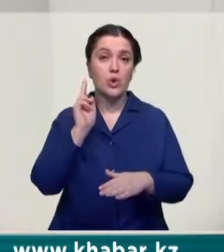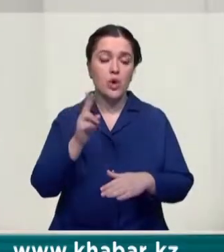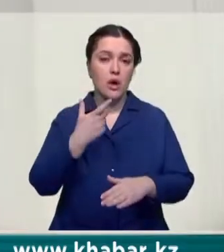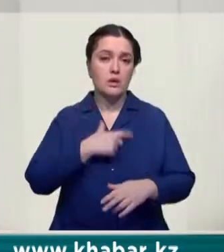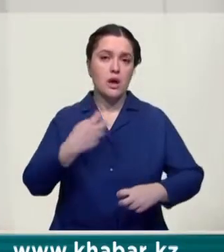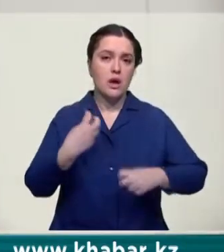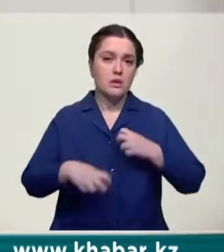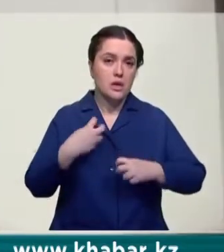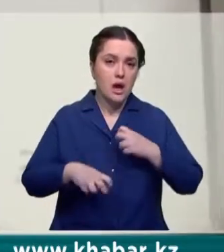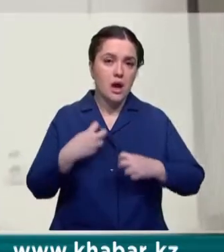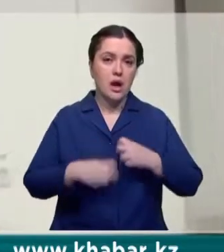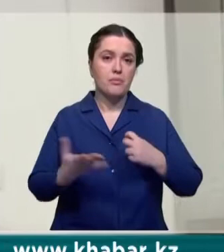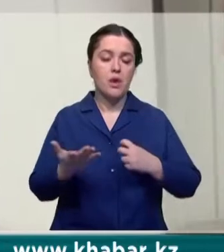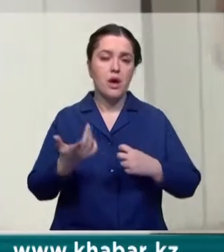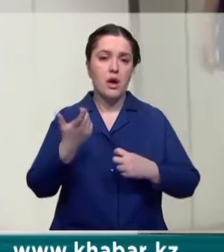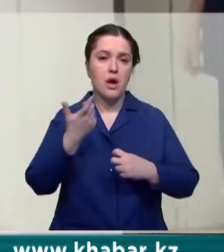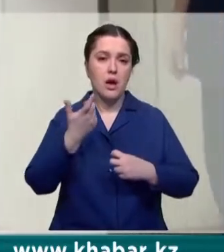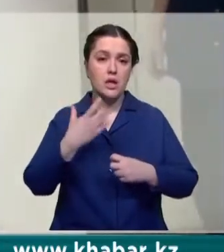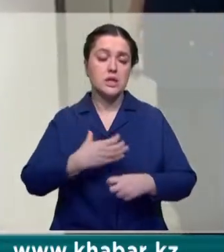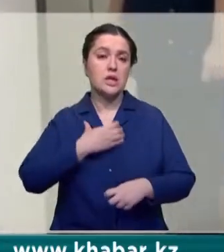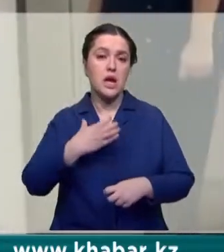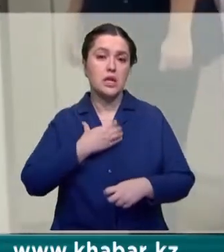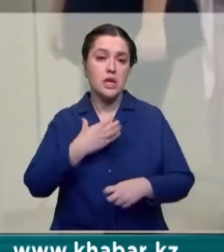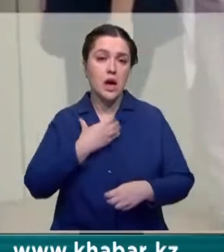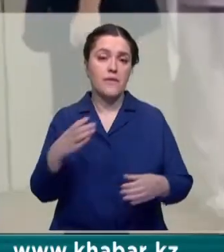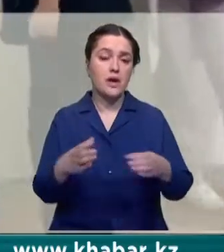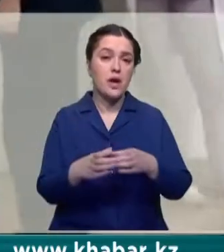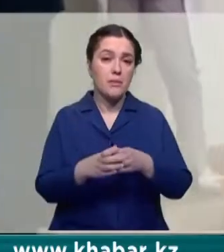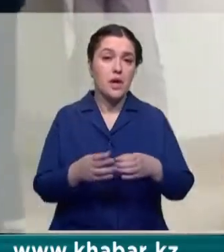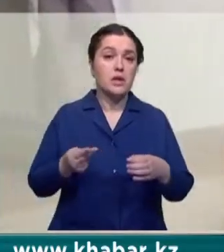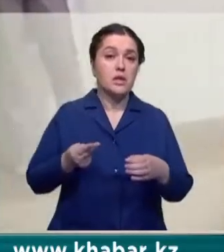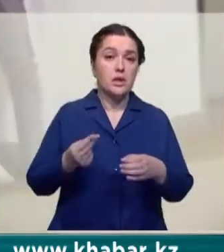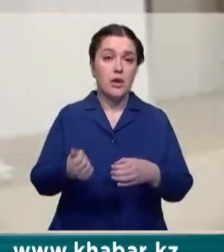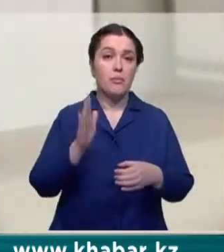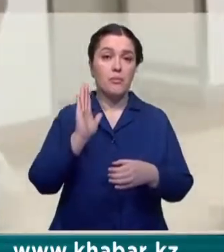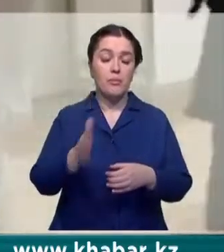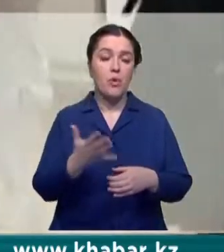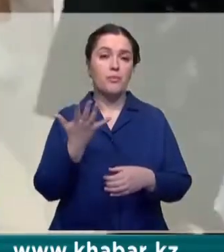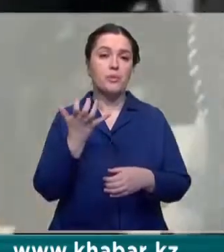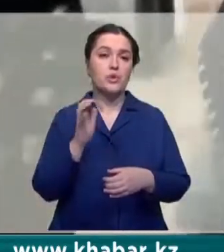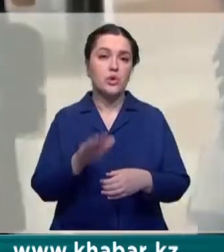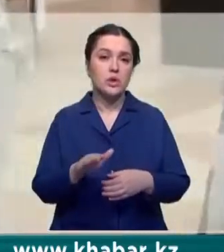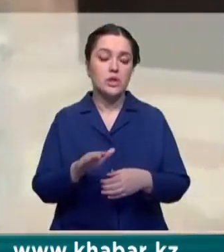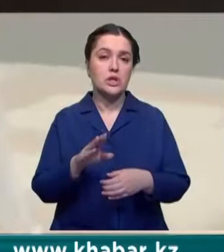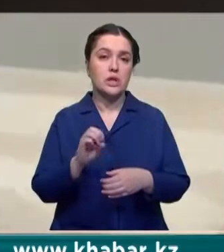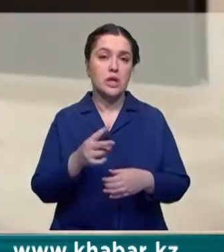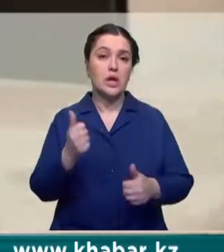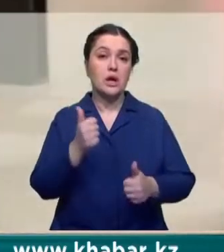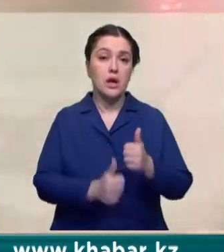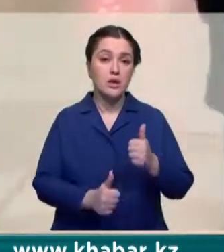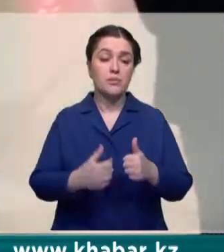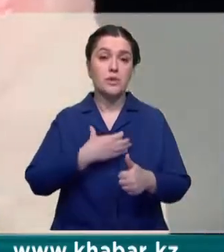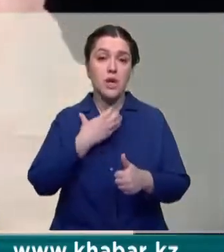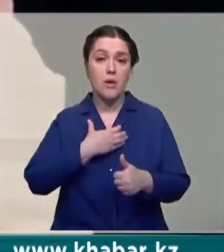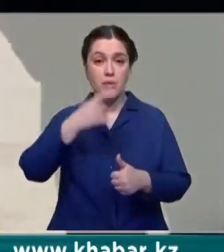получил переломы, ушибы и, иными словами, любой физический ущерб, страховая компания заплатит до 500 000 каждому. При